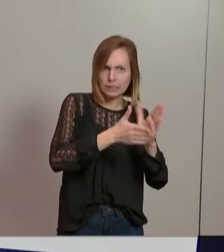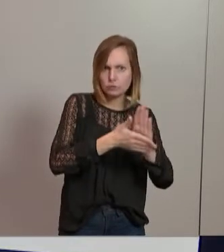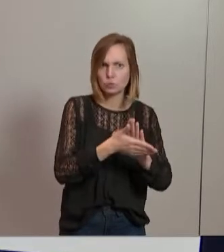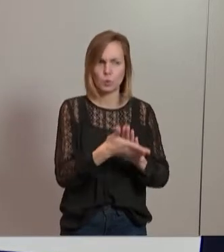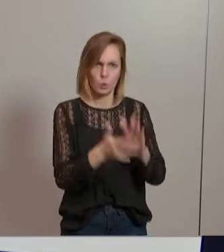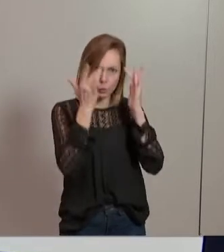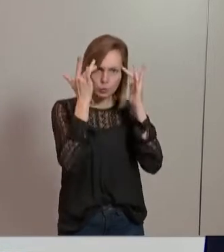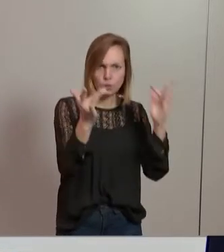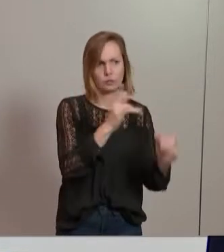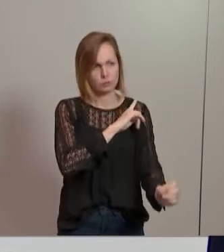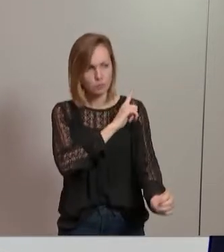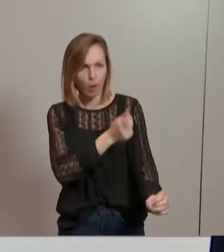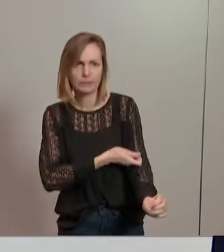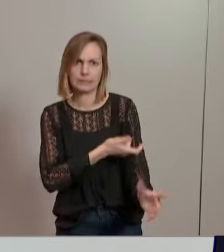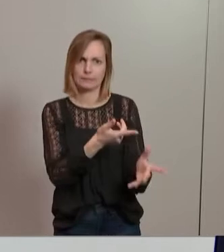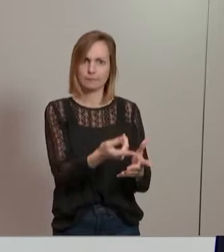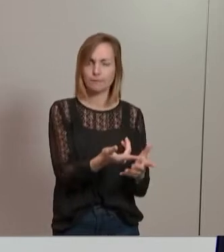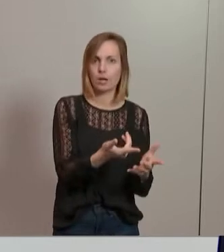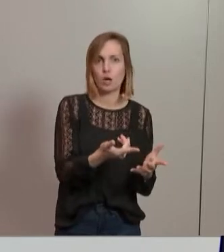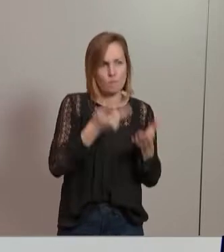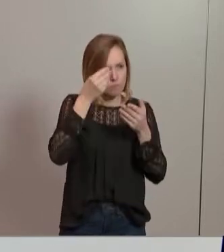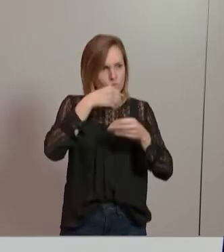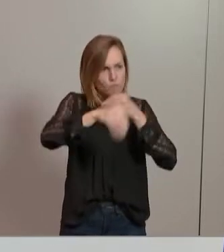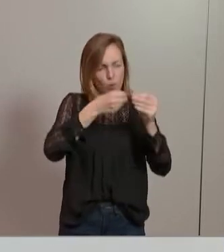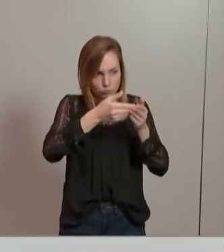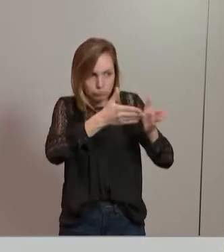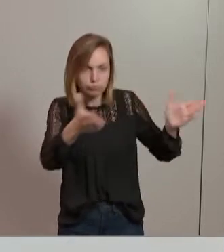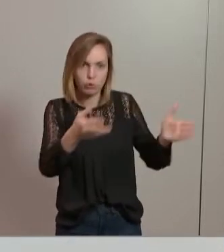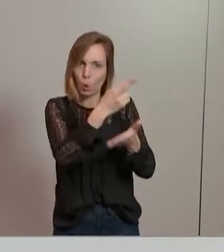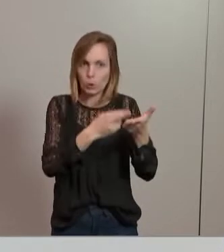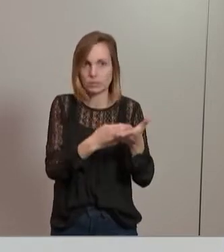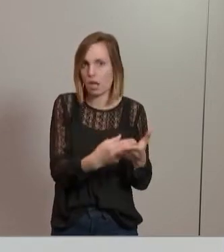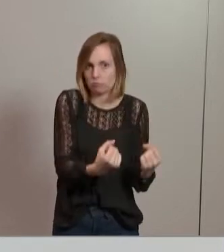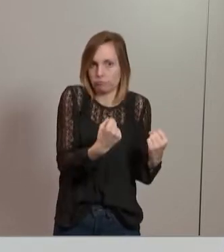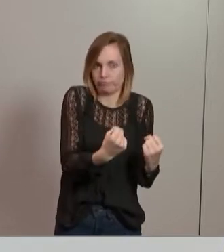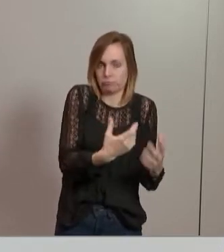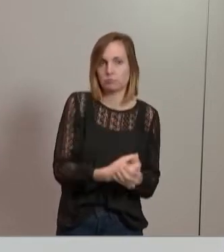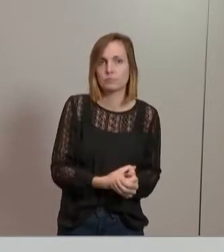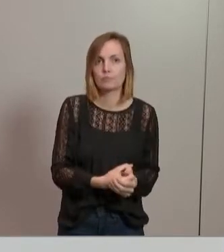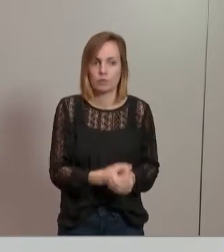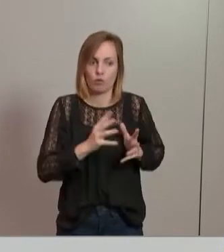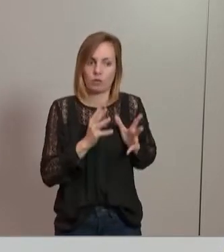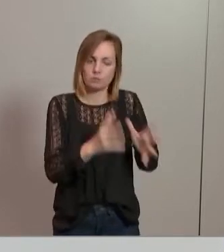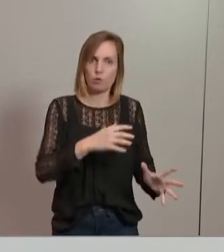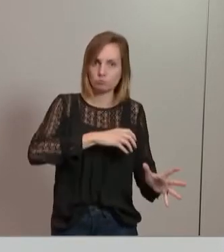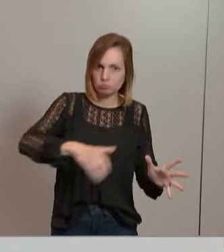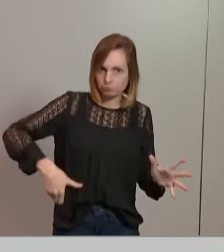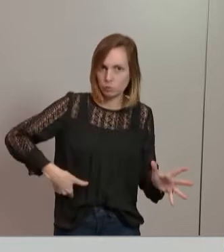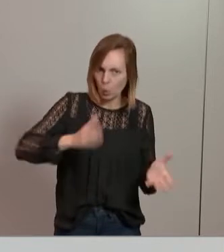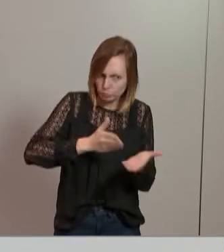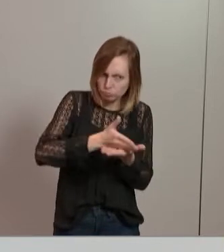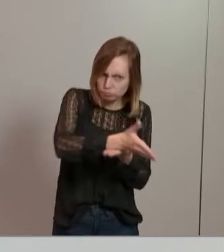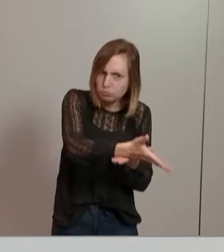pratiques culturelles et sportives, l'ouverture sur le monde sont le socle de notre ville. Les engagements pris par la municipalité vont dans ce